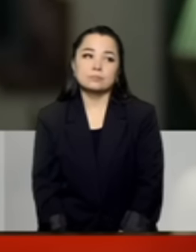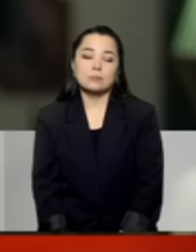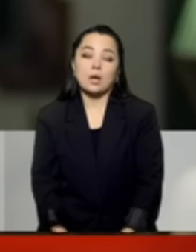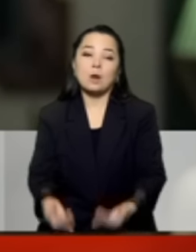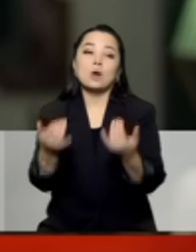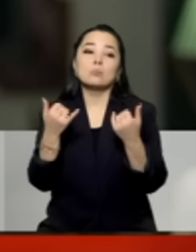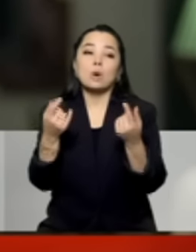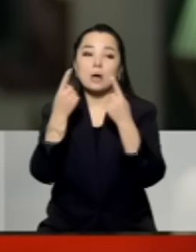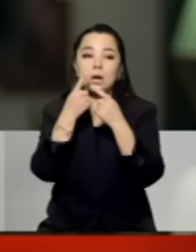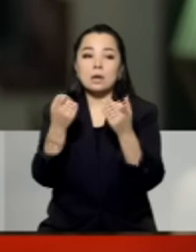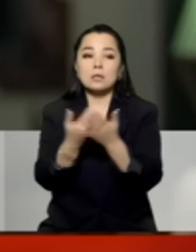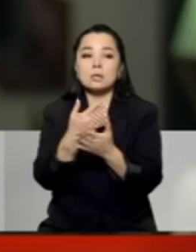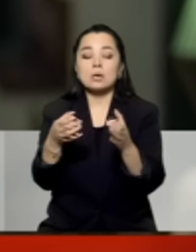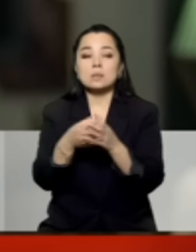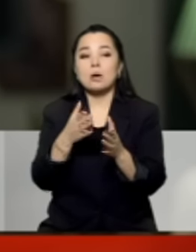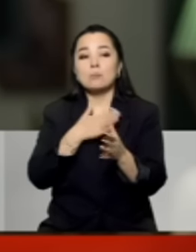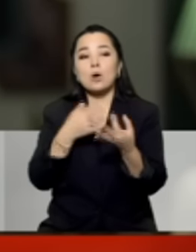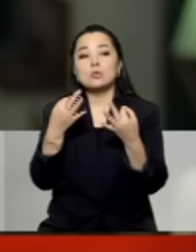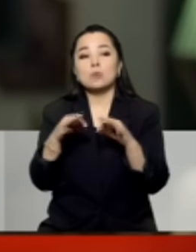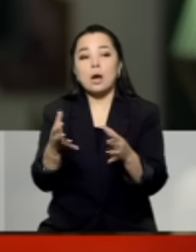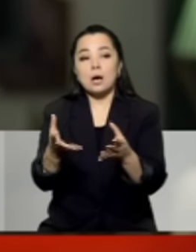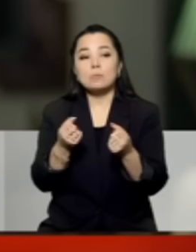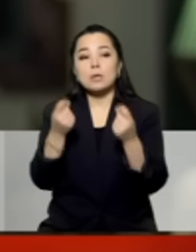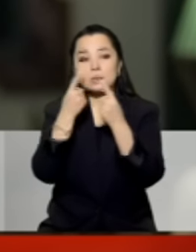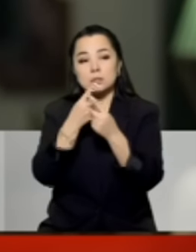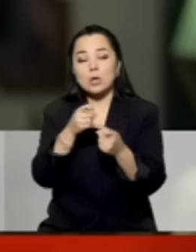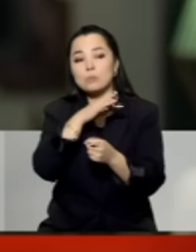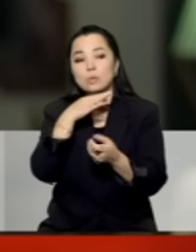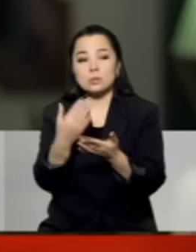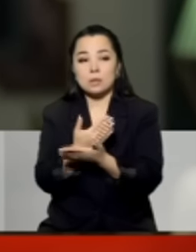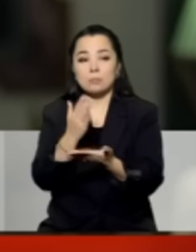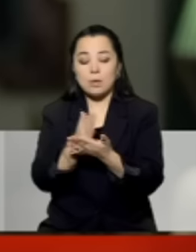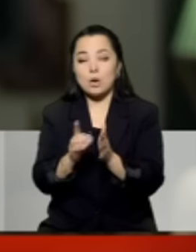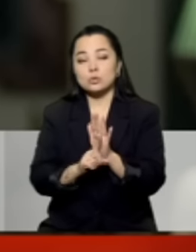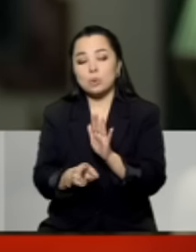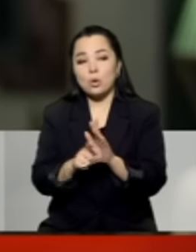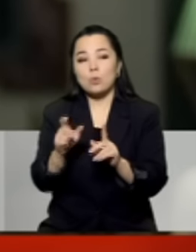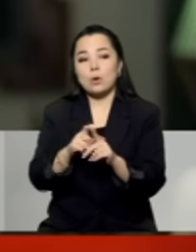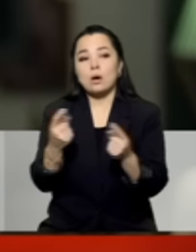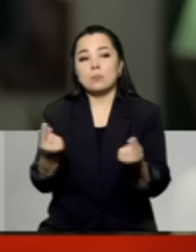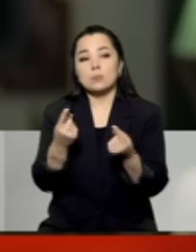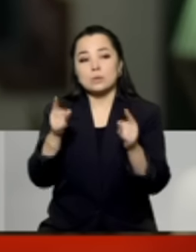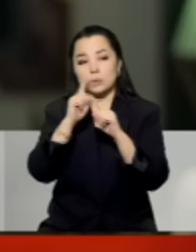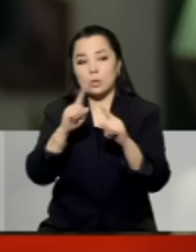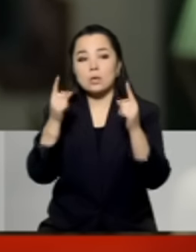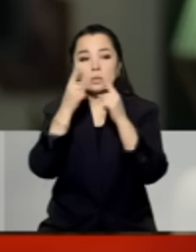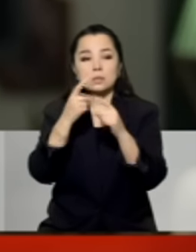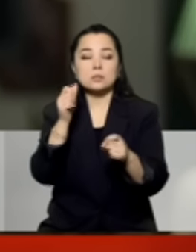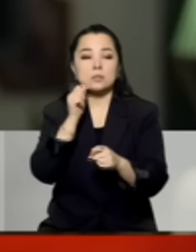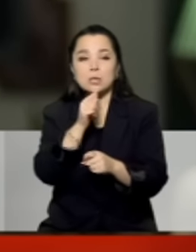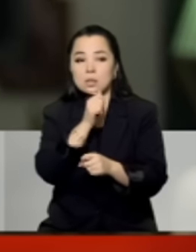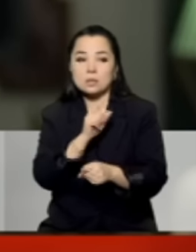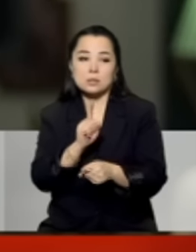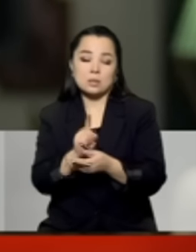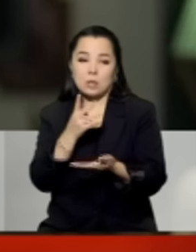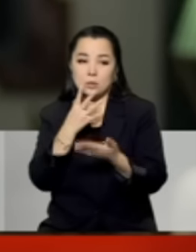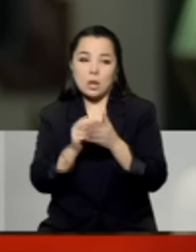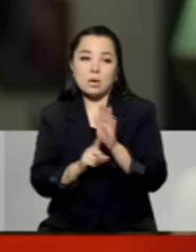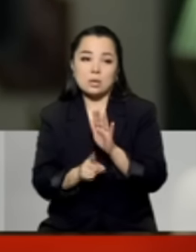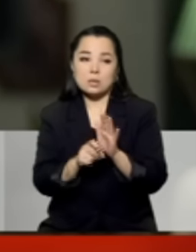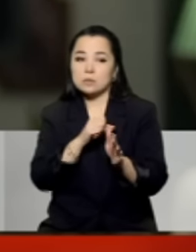Бүгін ақпарат құралдары біздің рұқсат алғанымызды көп хабарлап жатыр, бірақ соққы сөзбен жасалмайды. Мұндай нәрселер жарияланбауы керек. Ракеталар өз